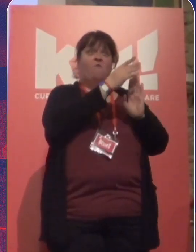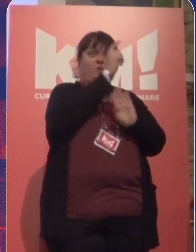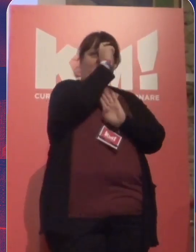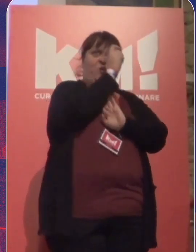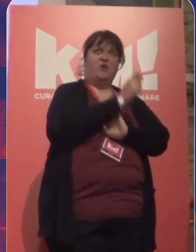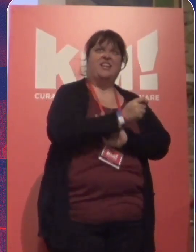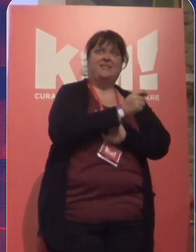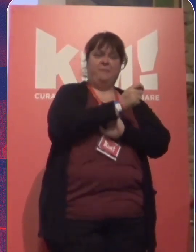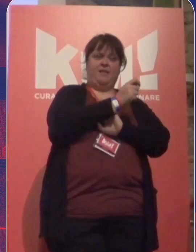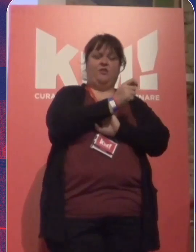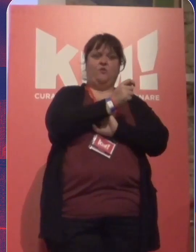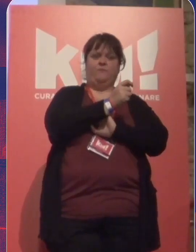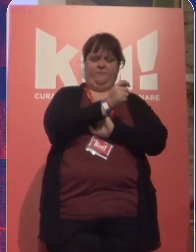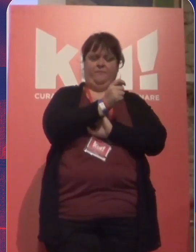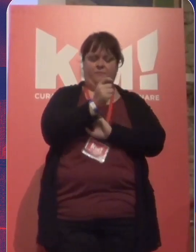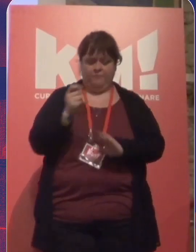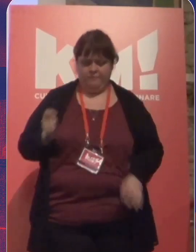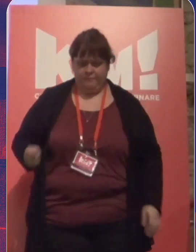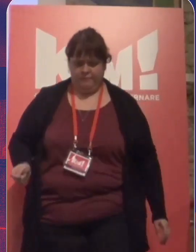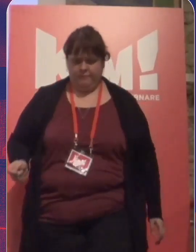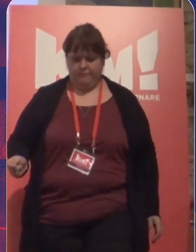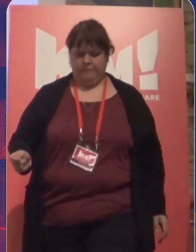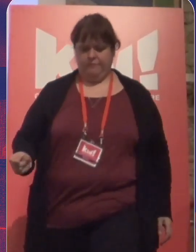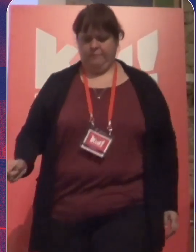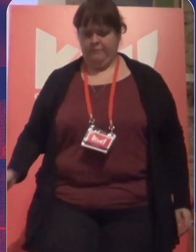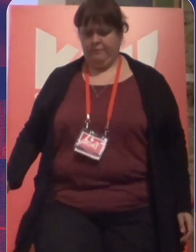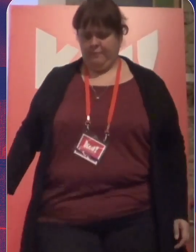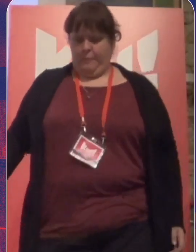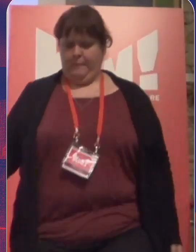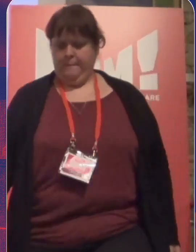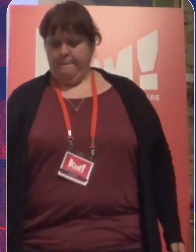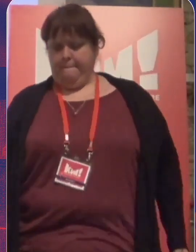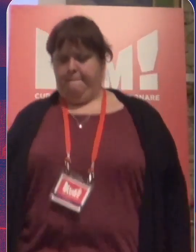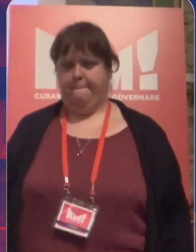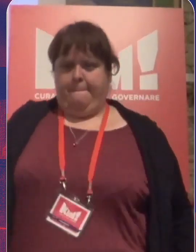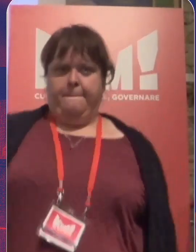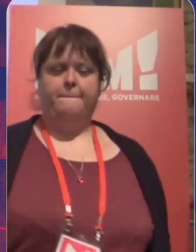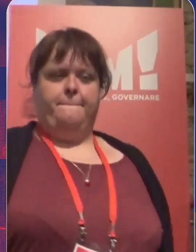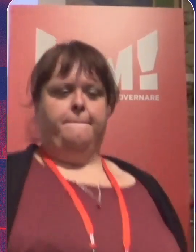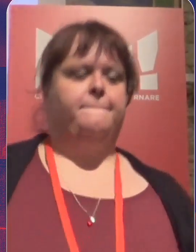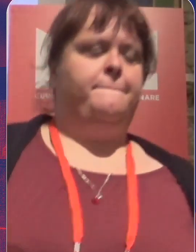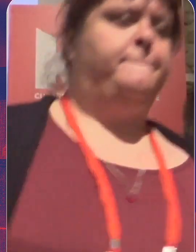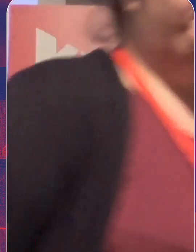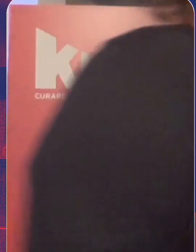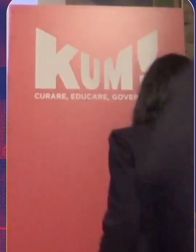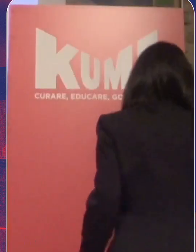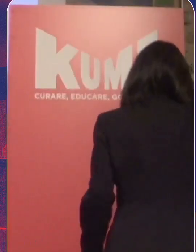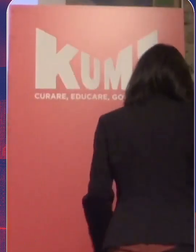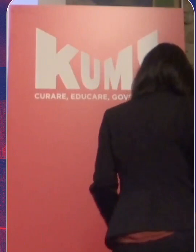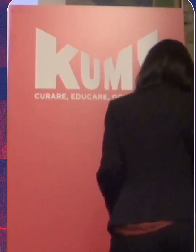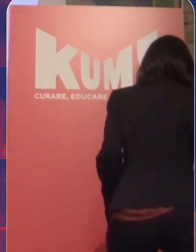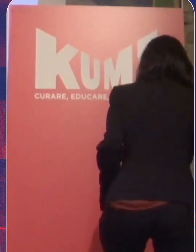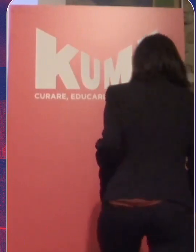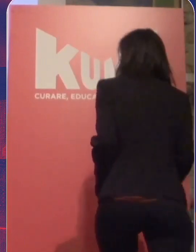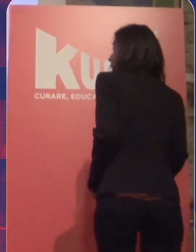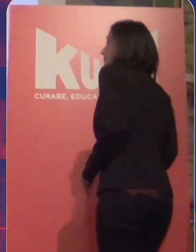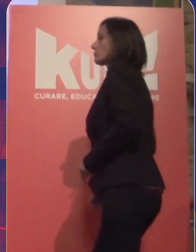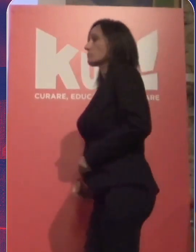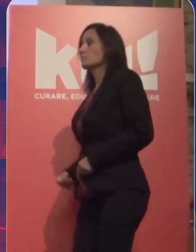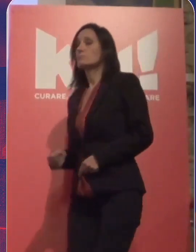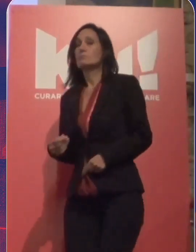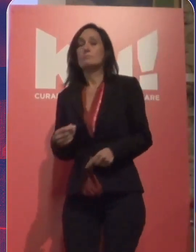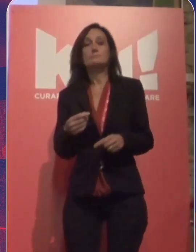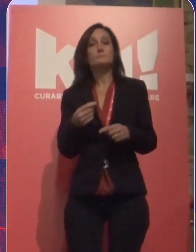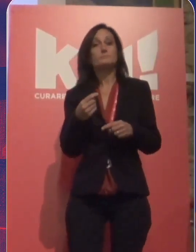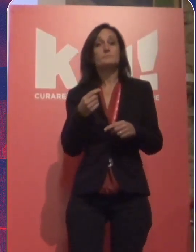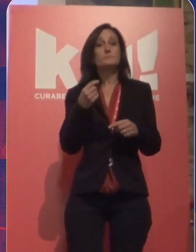sicuritaria non la protezione della vita finisce per contare più della vita tutto